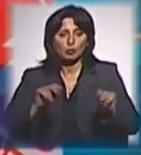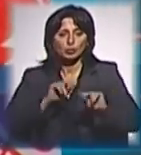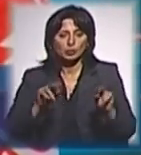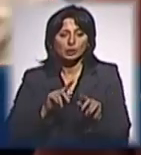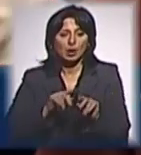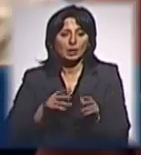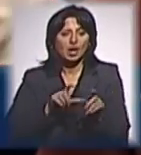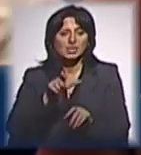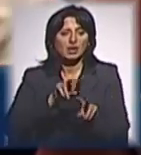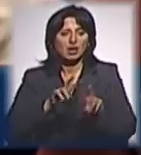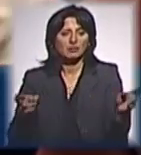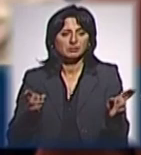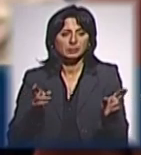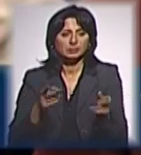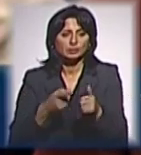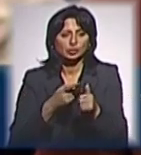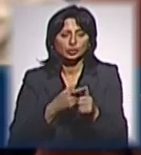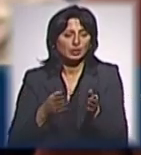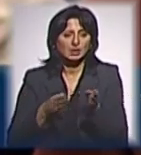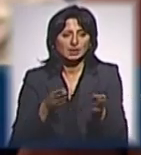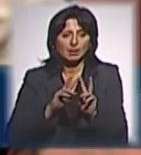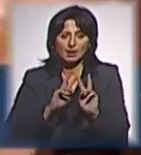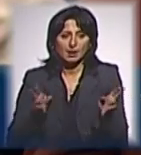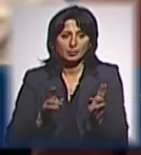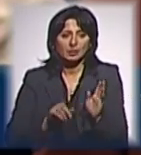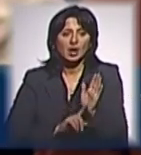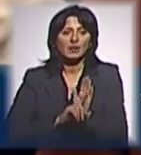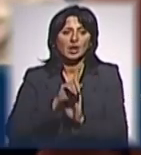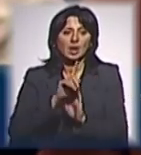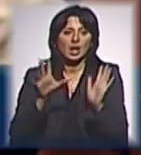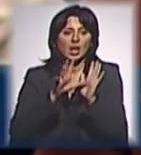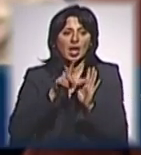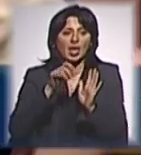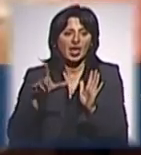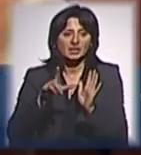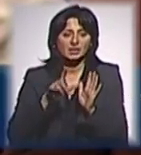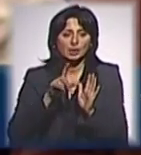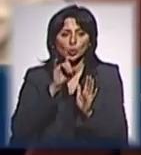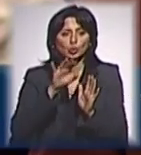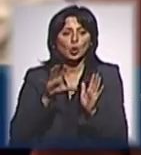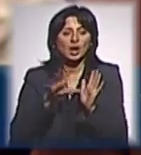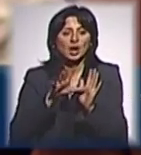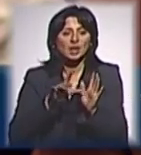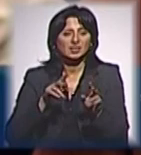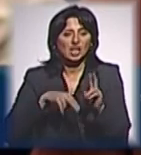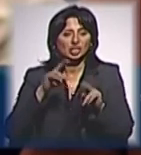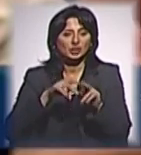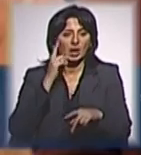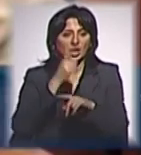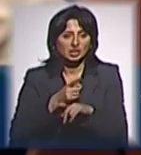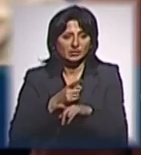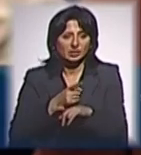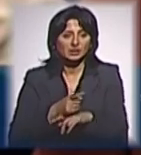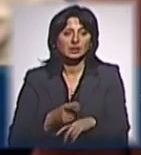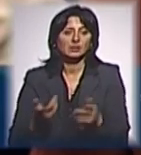მოიქცა, იმავე გზაზე არის, ასე ვთქვათ, შემდგარი, შეიძლება თამამად ითქვას, დაწყებული ხუდონხესის შენებლობაზე გაცემული, ხუდონხესის აშენებაზე გაცემული აკრძალვისა, დიდი